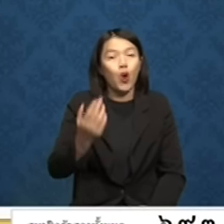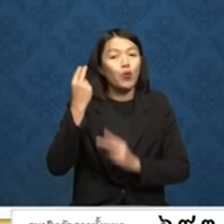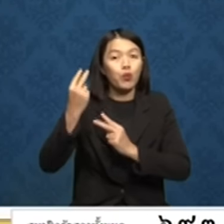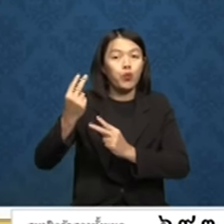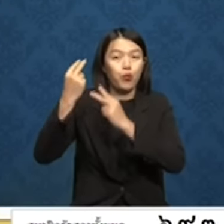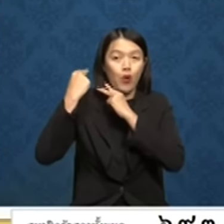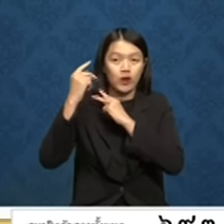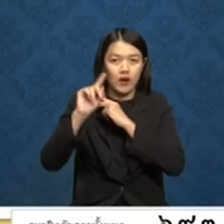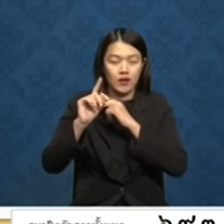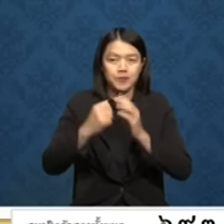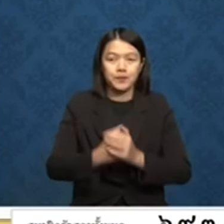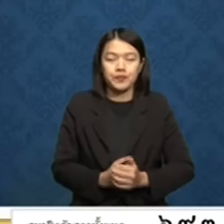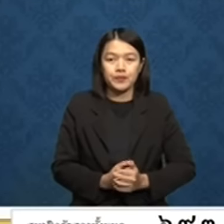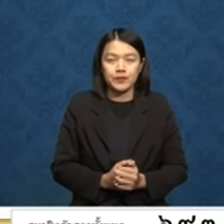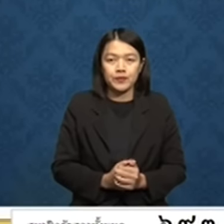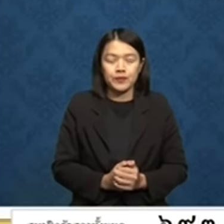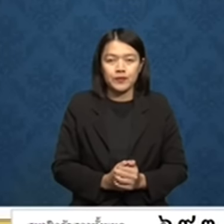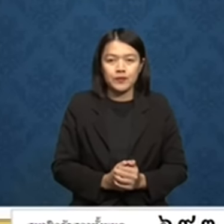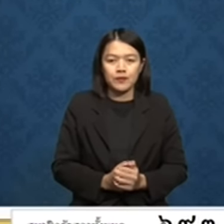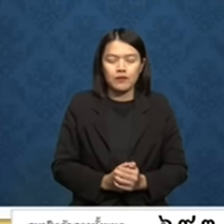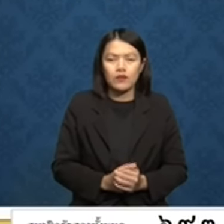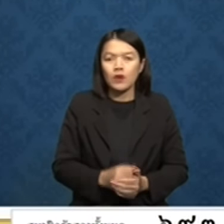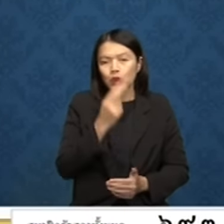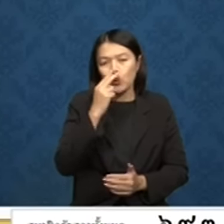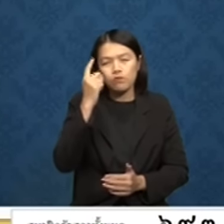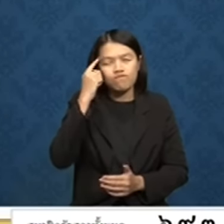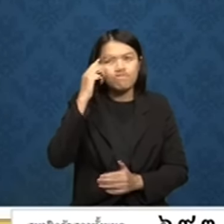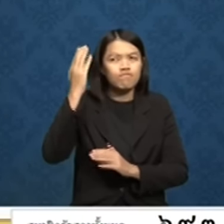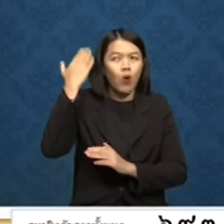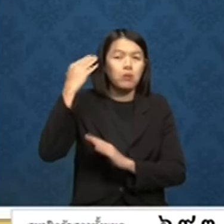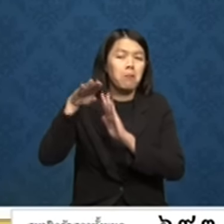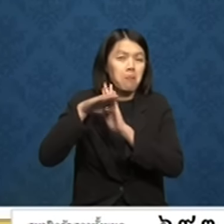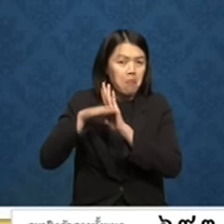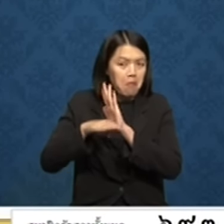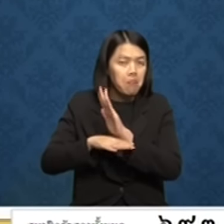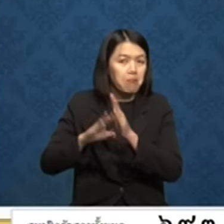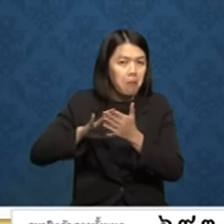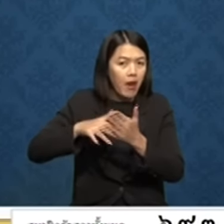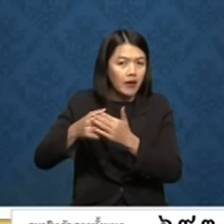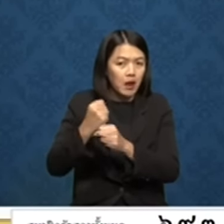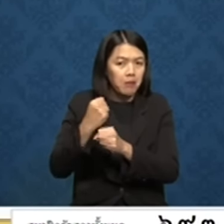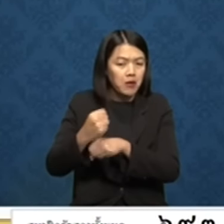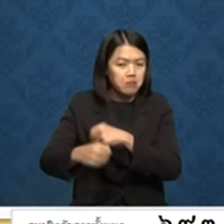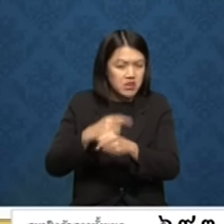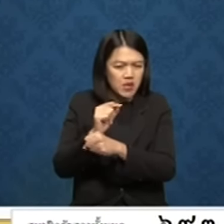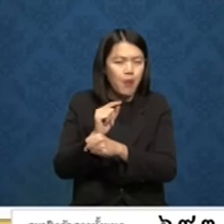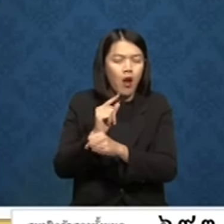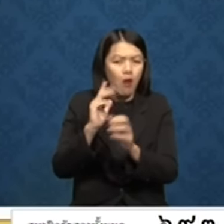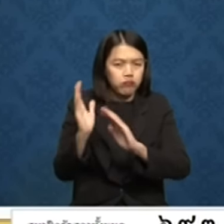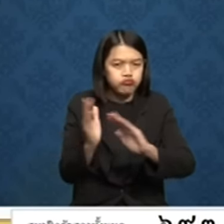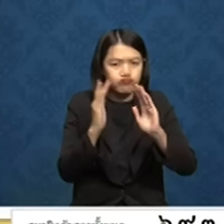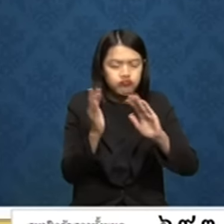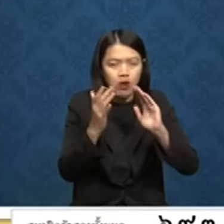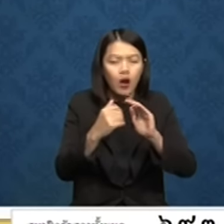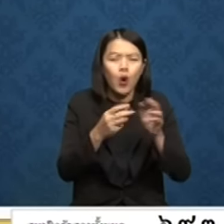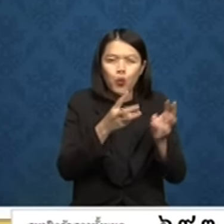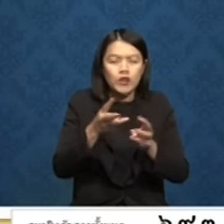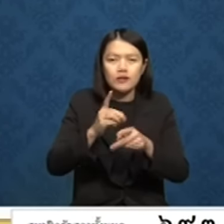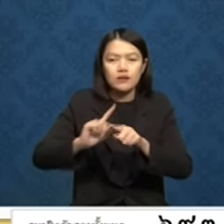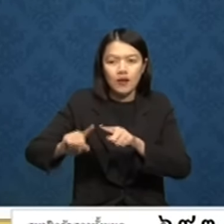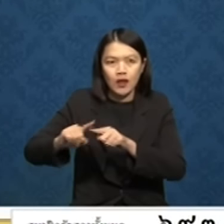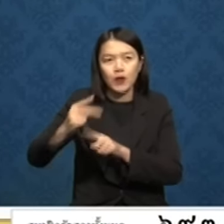ไปถึงการทบทวนนะครับถึงนโยบายแล้วการทำงานตลอดเกือบ20ปีมาอย่างเร็วๆนะครับผ่านหลายวิธีนะครับเดี๋ยวผม